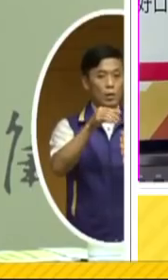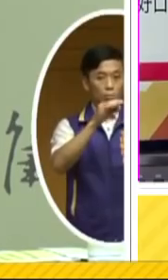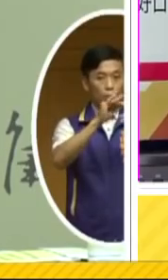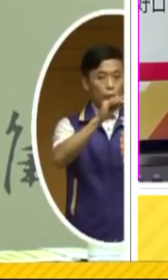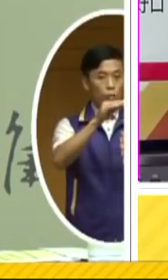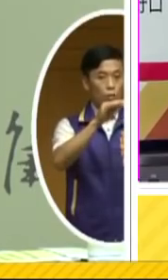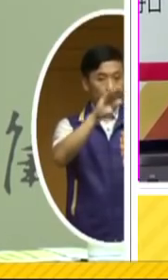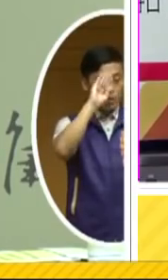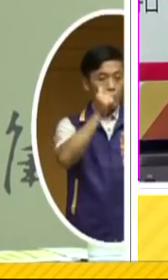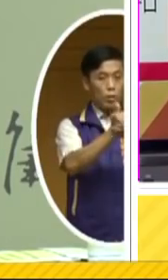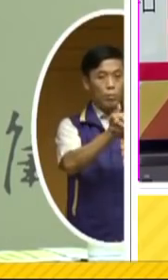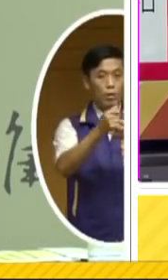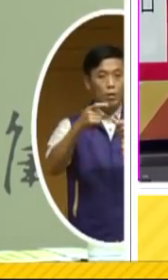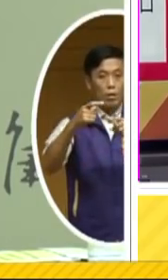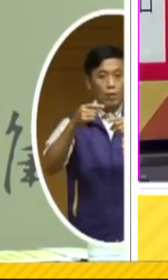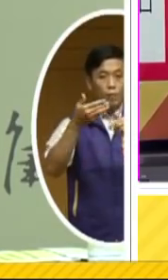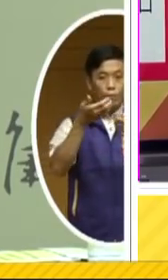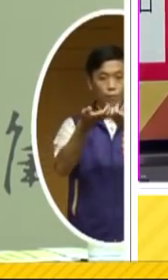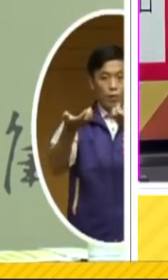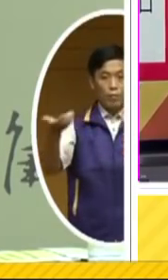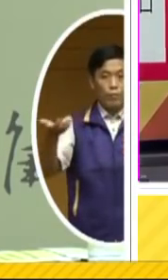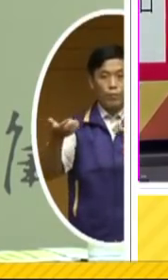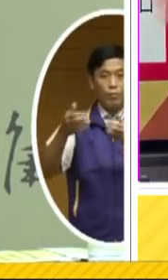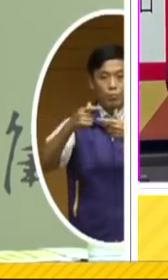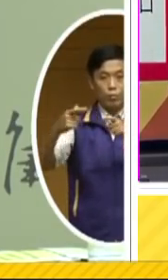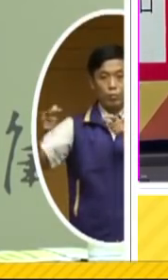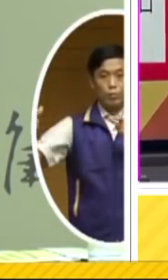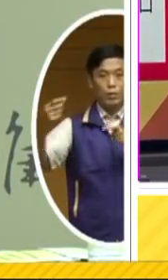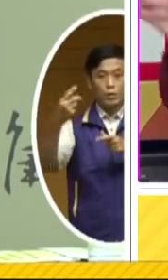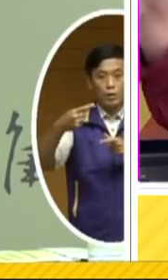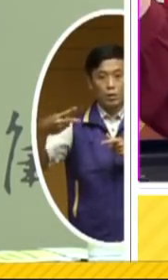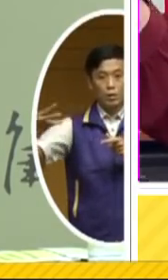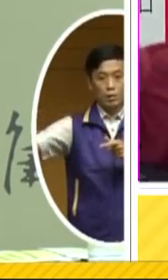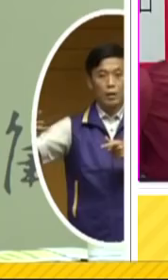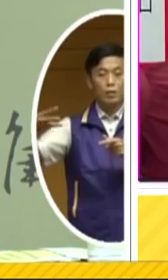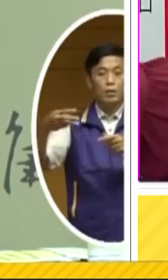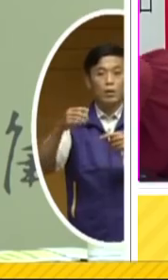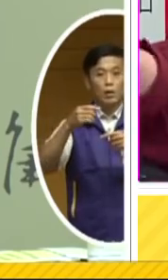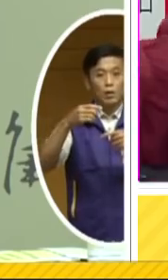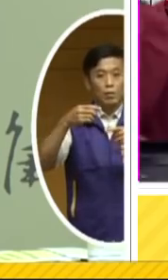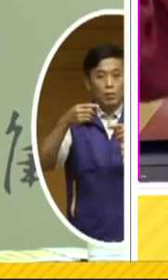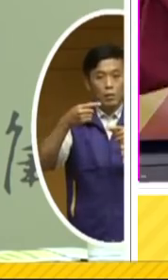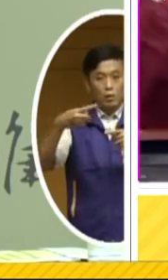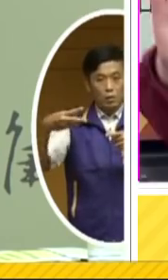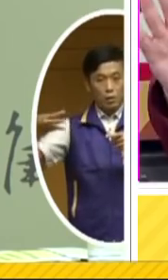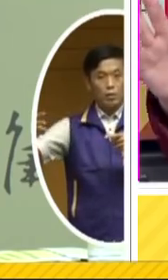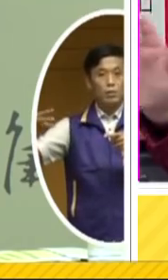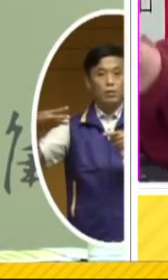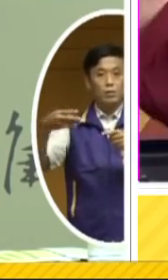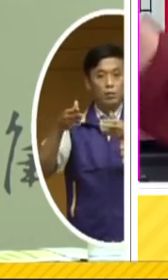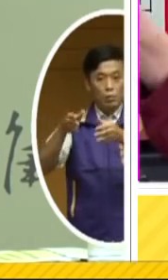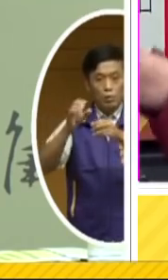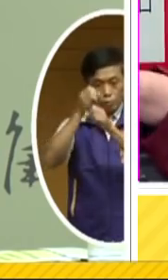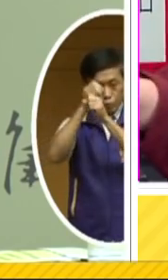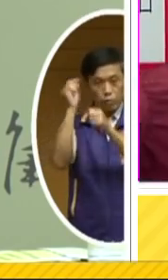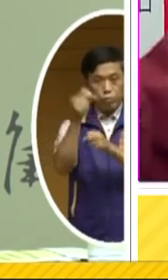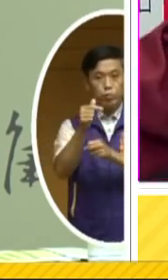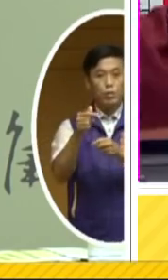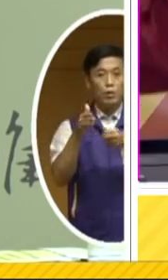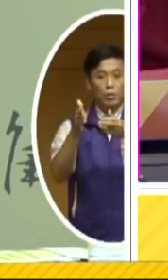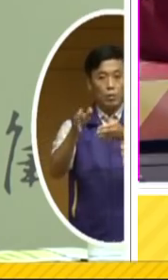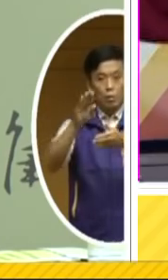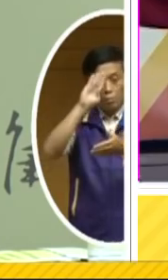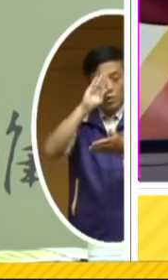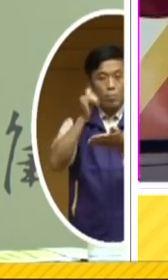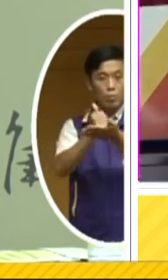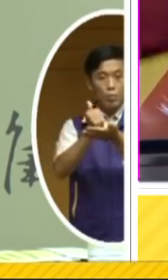络上面的这种假讯息跟恶意的攻击到底要到什么时候？ 对，我们姑且不论他们攻击的人是谁，因为我们也没有要特别挺谁。但今天的重点就是说，